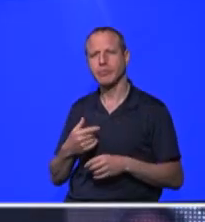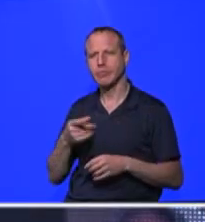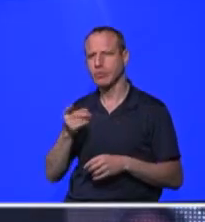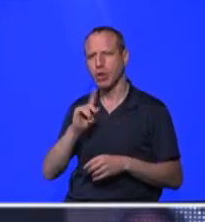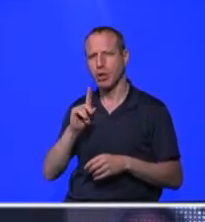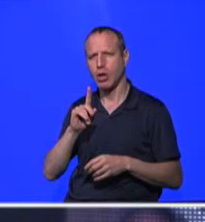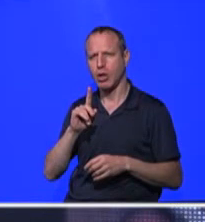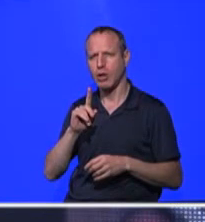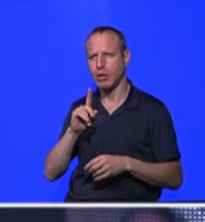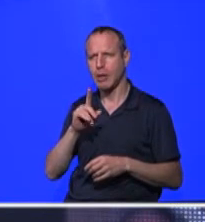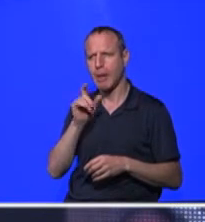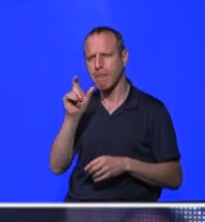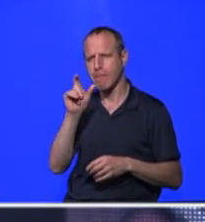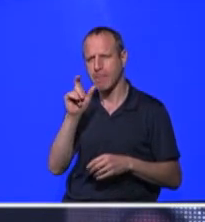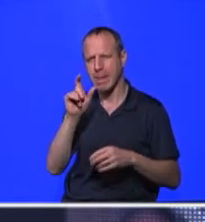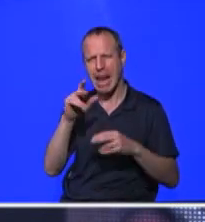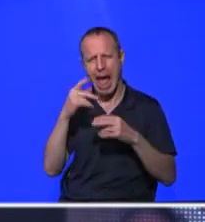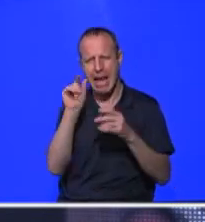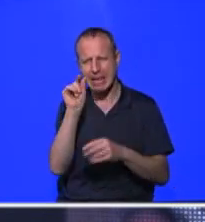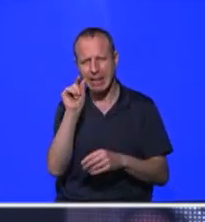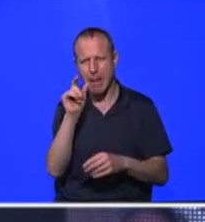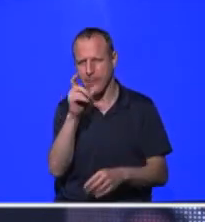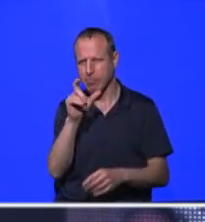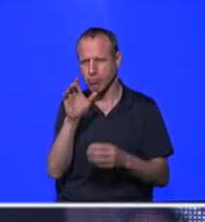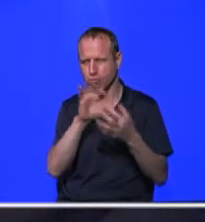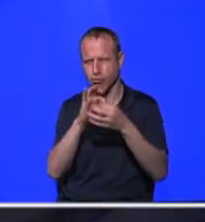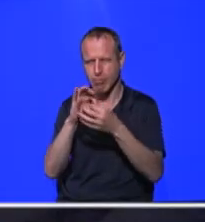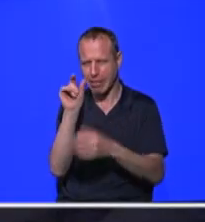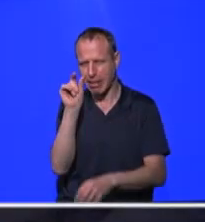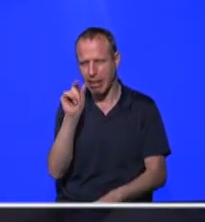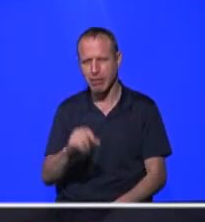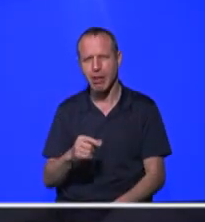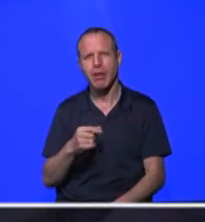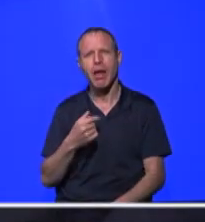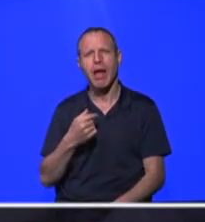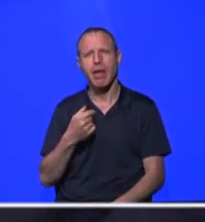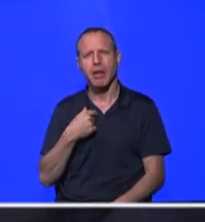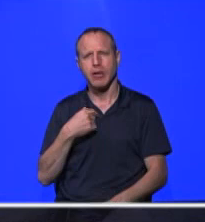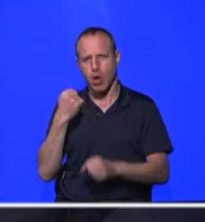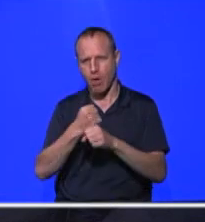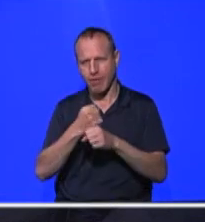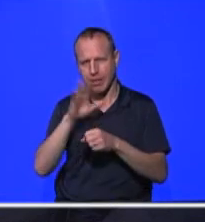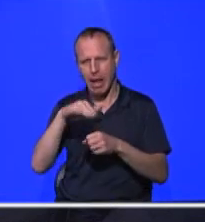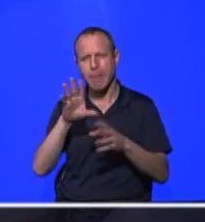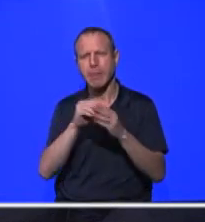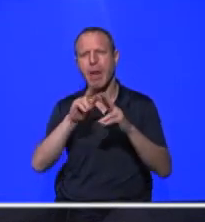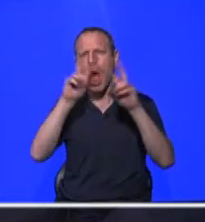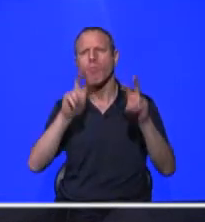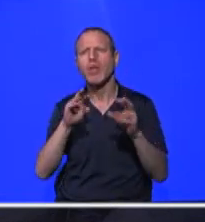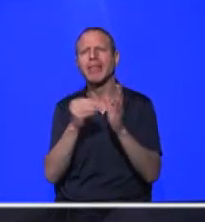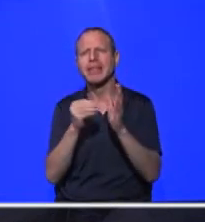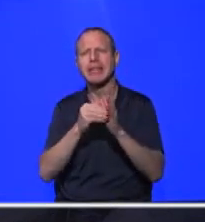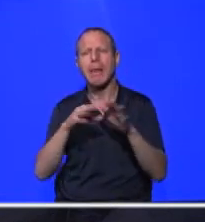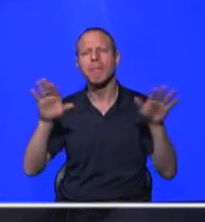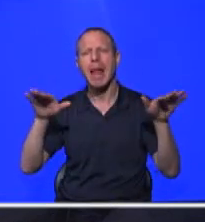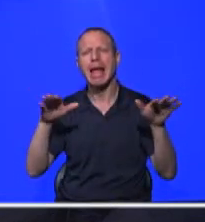ולא יצא לנו, כי אני חייבת לחזור לשידור. מילה קטנה, משפט קטן. אני עובד גם עם העמותה שנזקקים, המלאכים